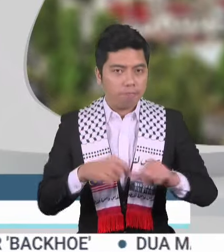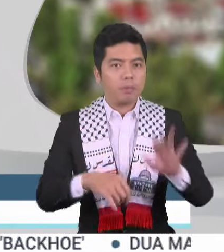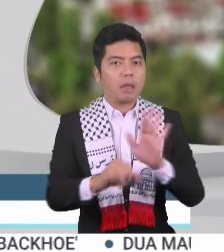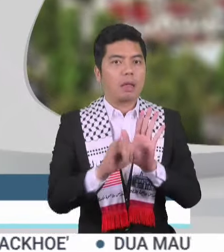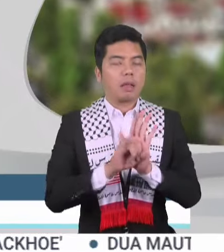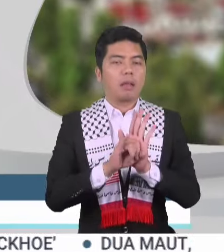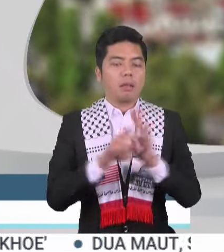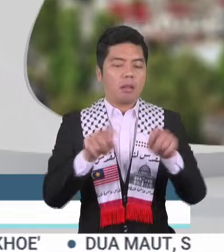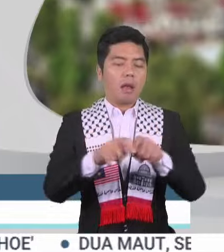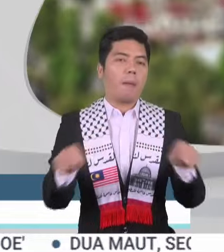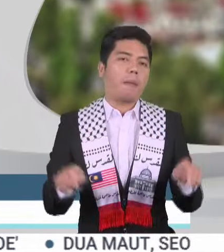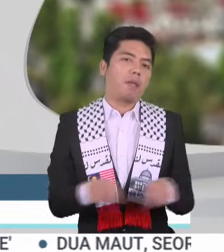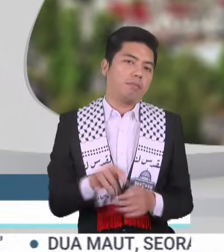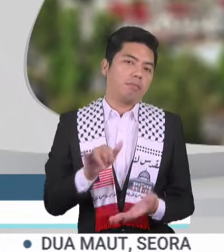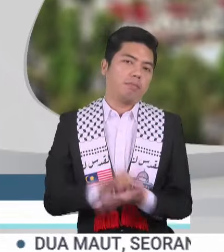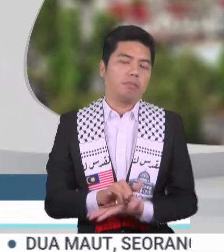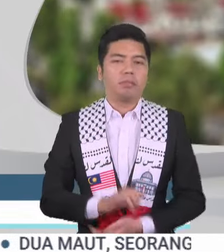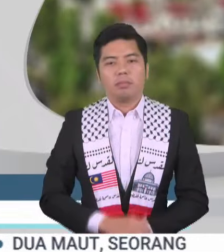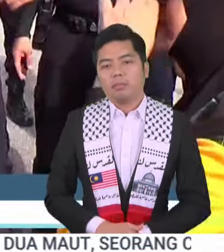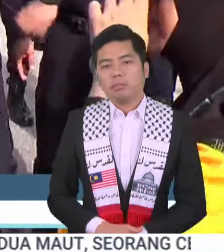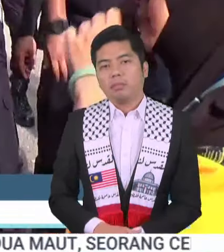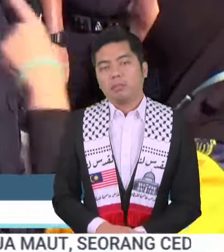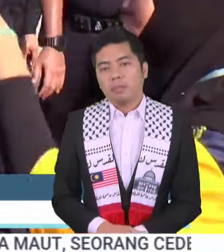asal kawasan itu.